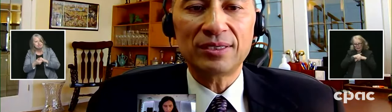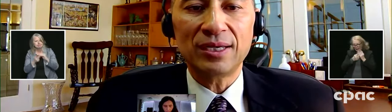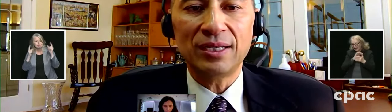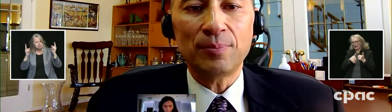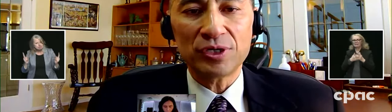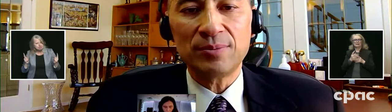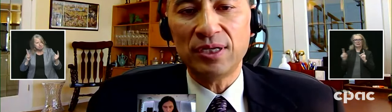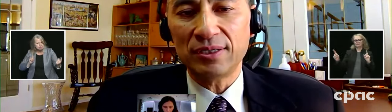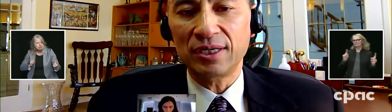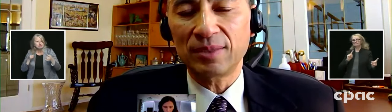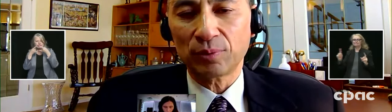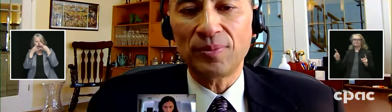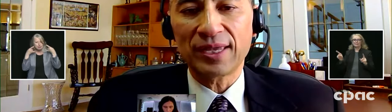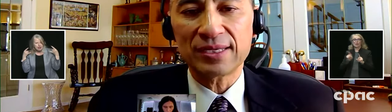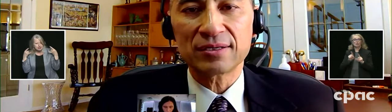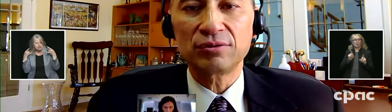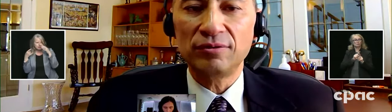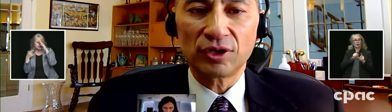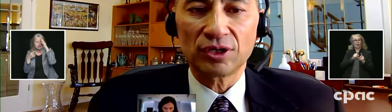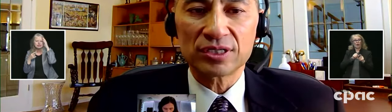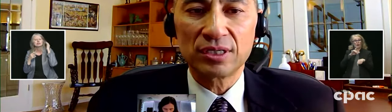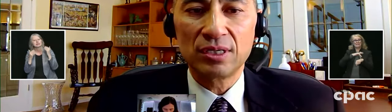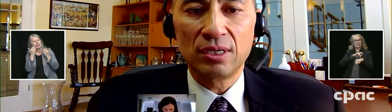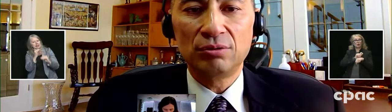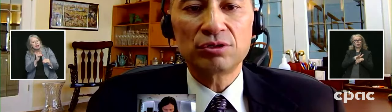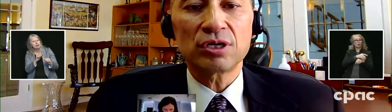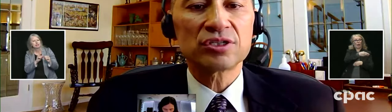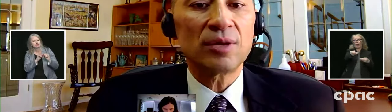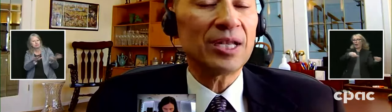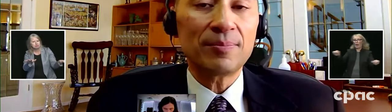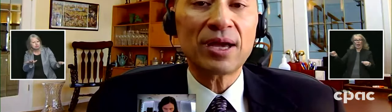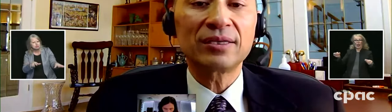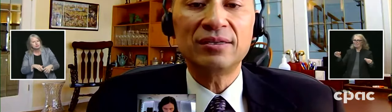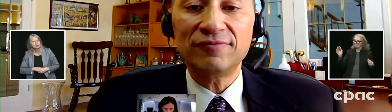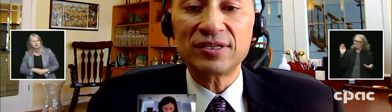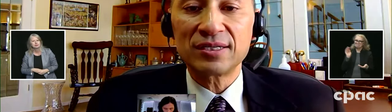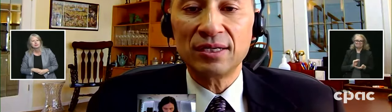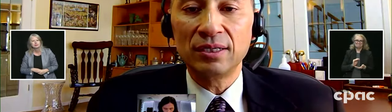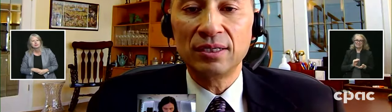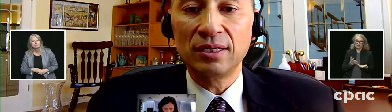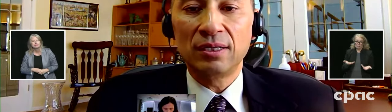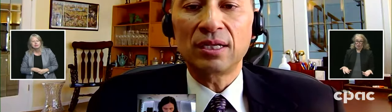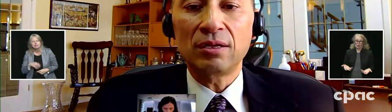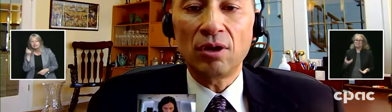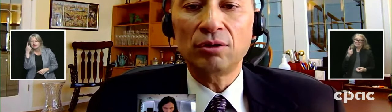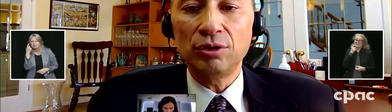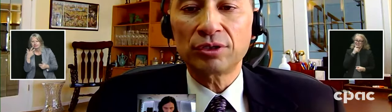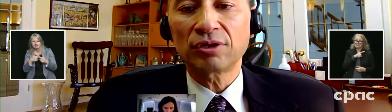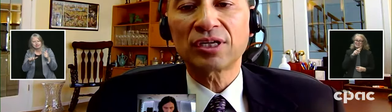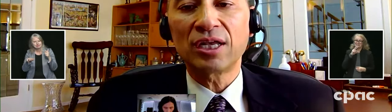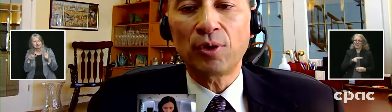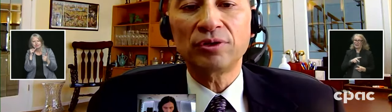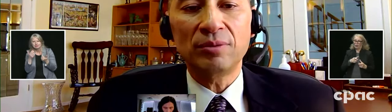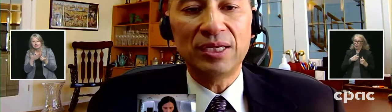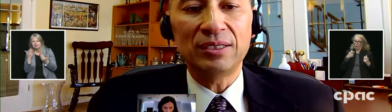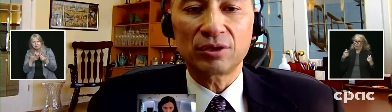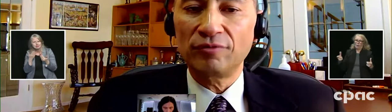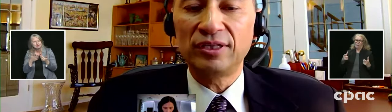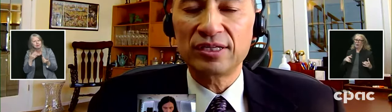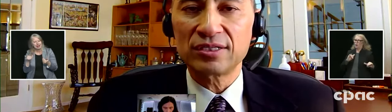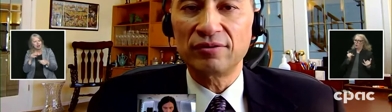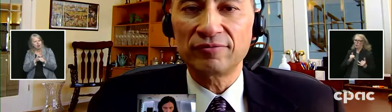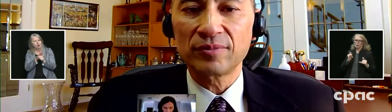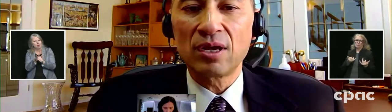pour limiter les possibilités de propagation du virus. Nous en sommes à la partie difficile de la longue lutte contre la pandémie